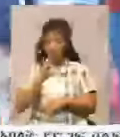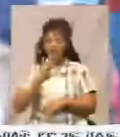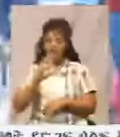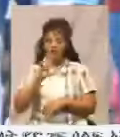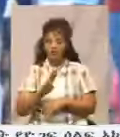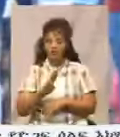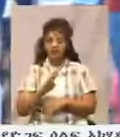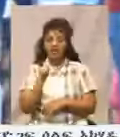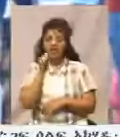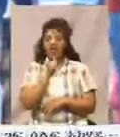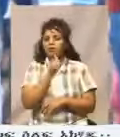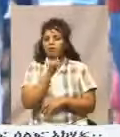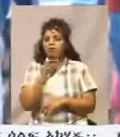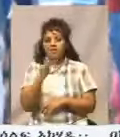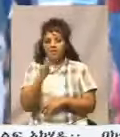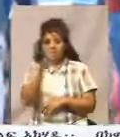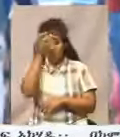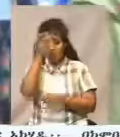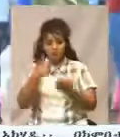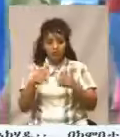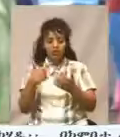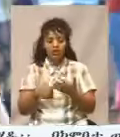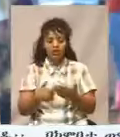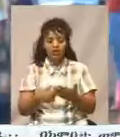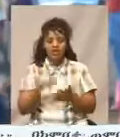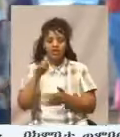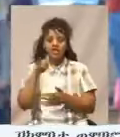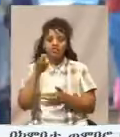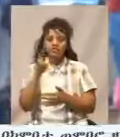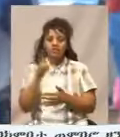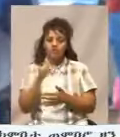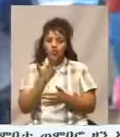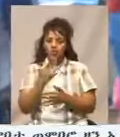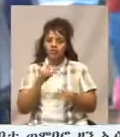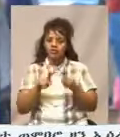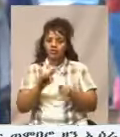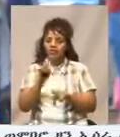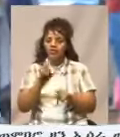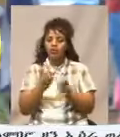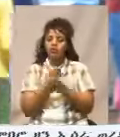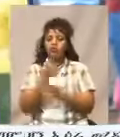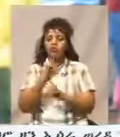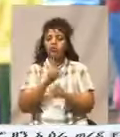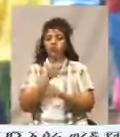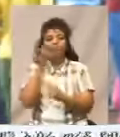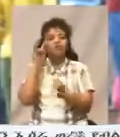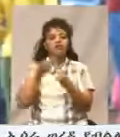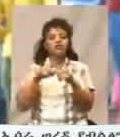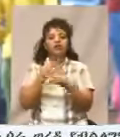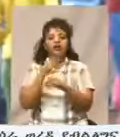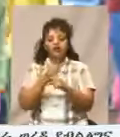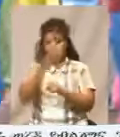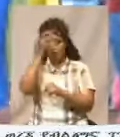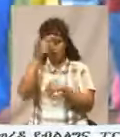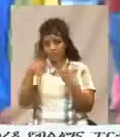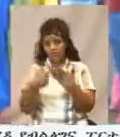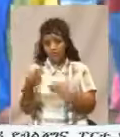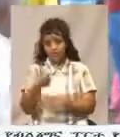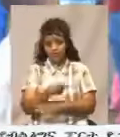አብይን የመሰለ መንግስት መጥቶ ይህንን ዳውሮ ህዝቡ የጠየቀ ልማት ሁሉ ለመመለስና እቅድ የያዘ መንግስት